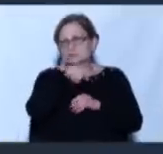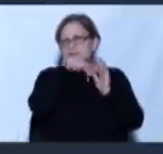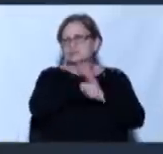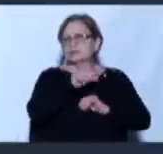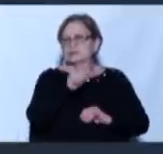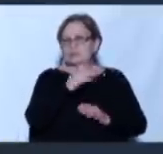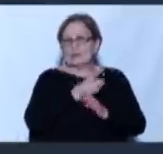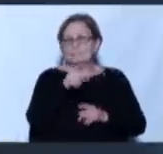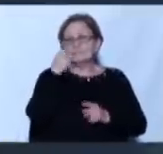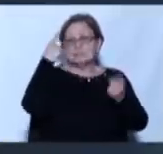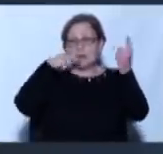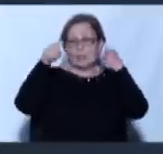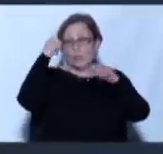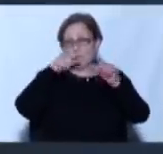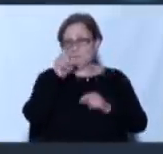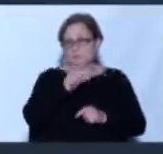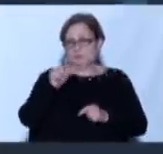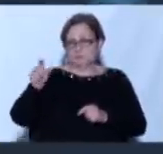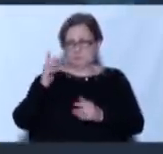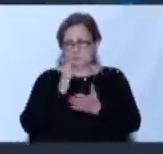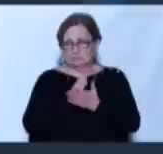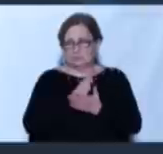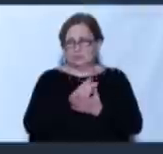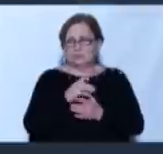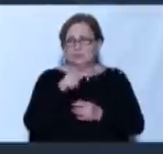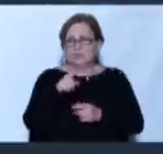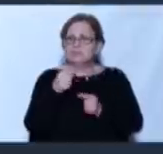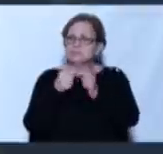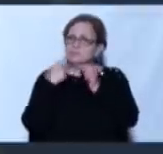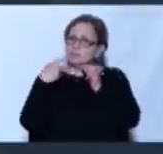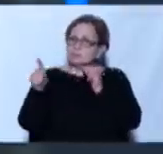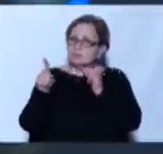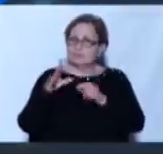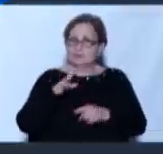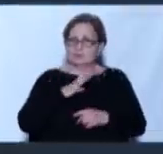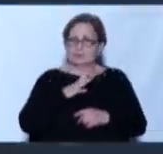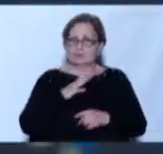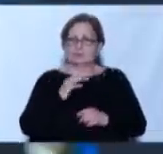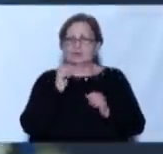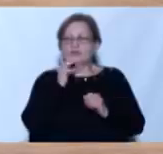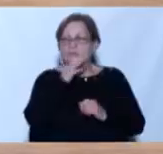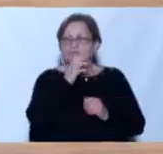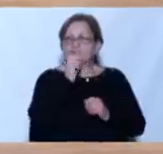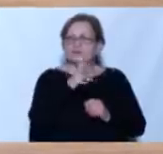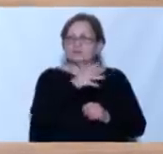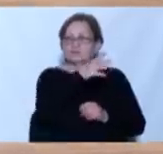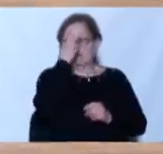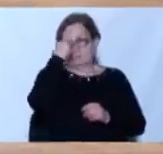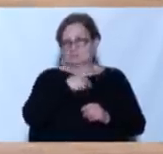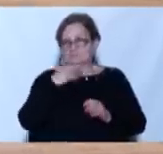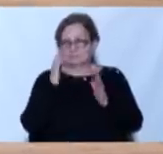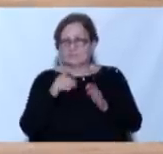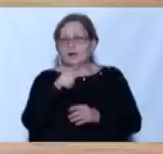ეს გამოგონილი პერსონაჟებია. და ეს იყო ცოტა გასხვავებული პრაქტიკა, ვიდრე იყო აგეოგრაფია. ადამიანებმა დაიწეს